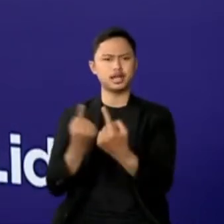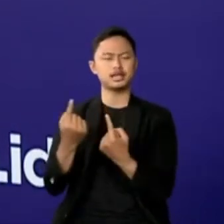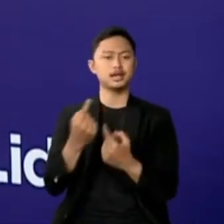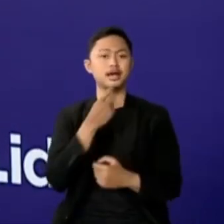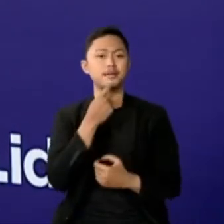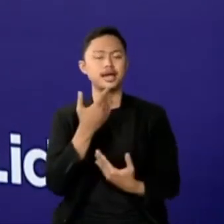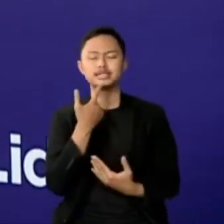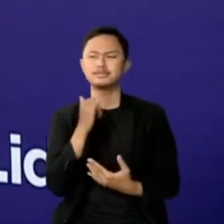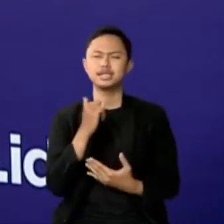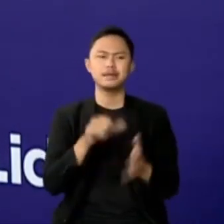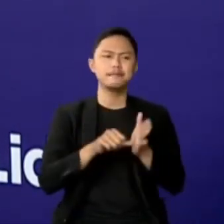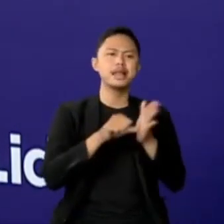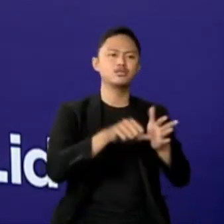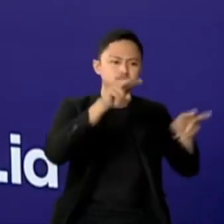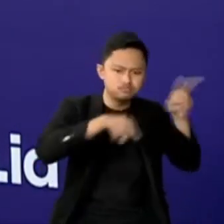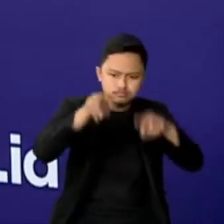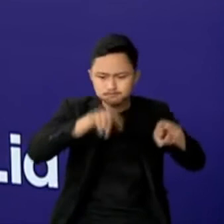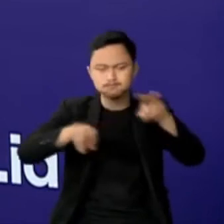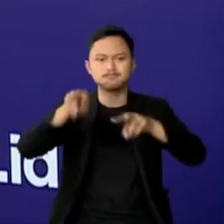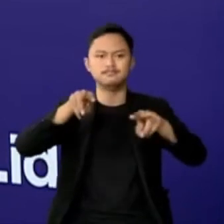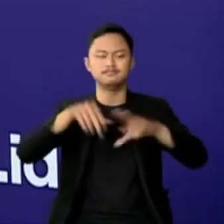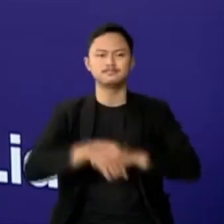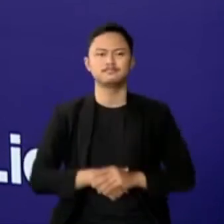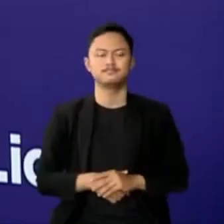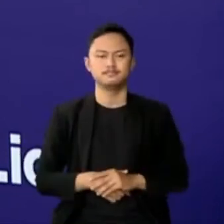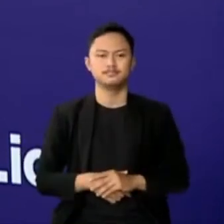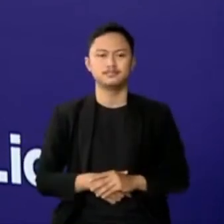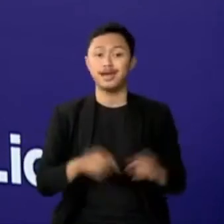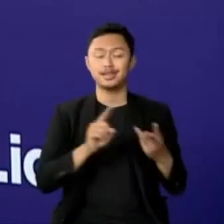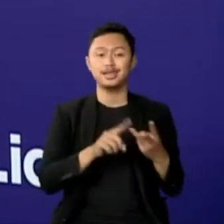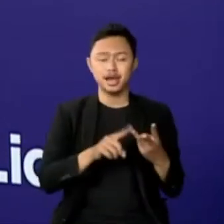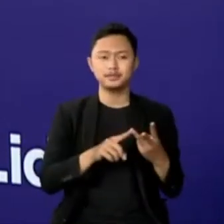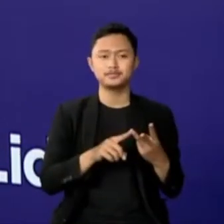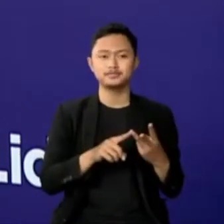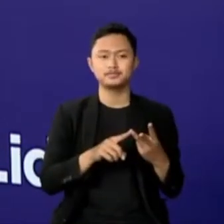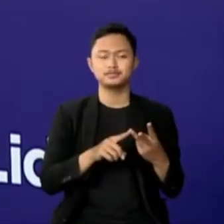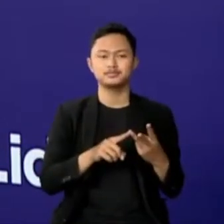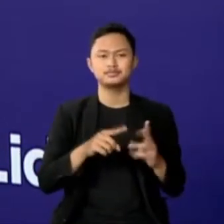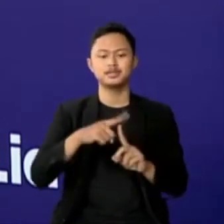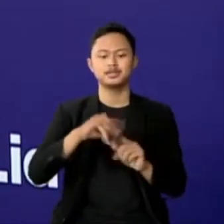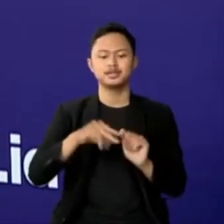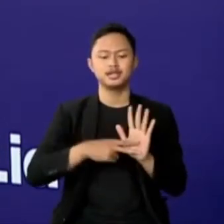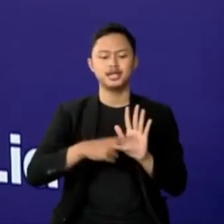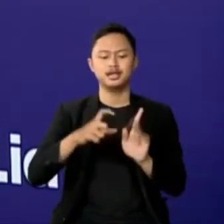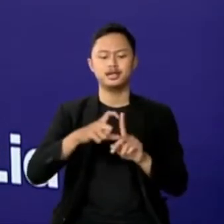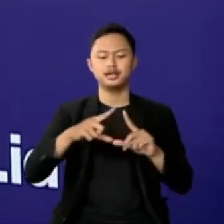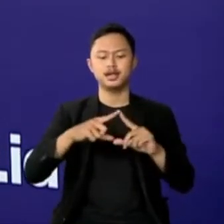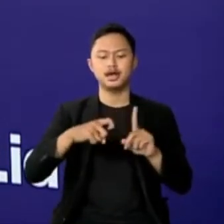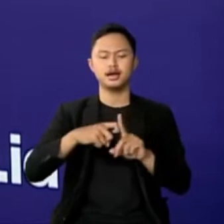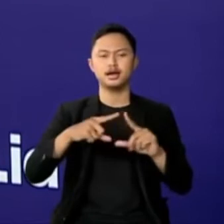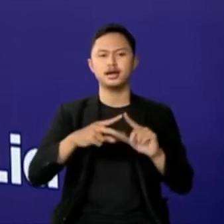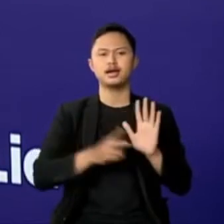mengolok melakukan pengawasan Pemantauan dan sebagainya dan yang ketiga ya penindakan kami terus membuat regulasi